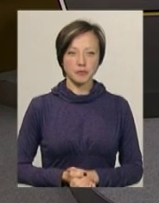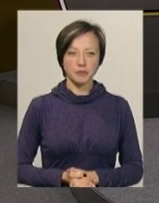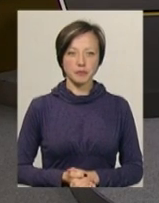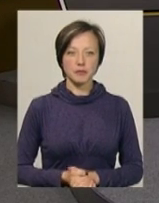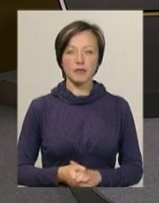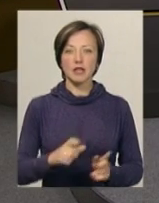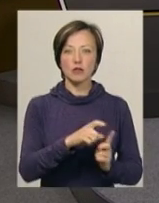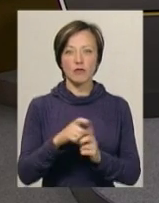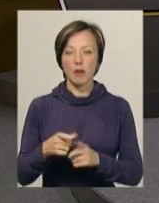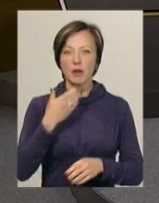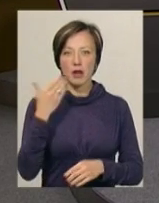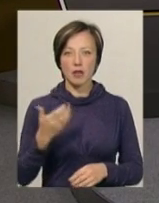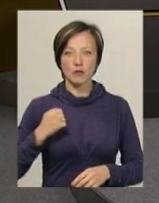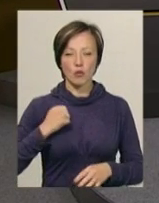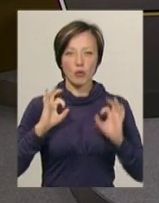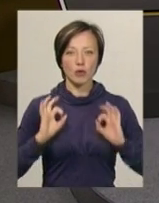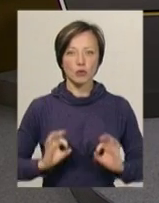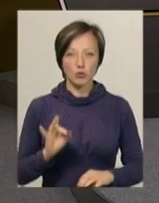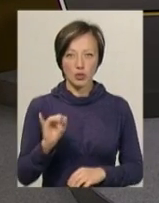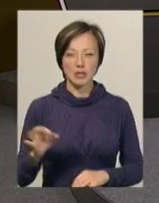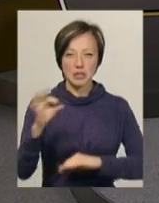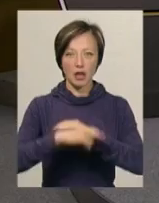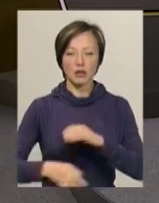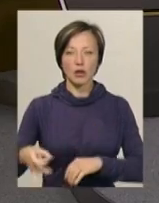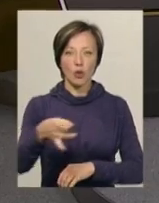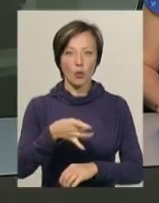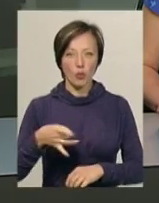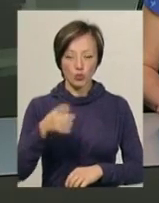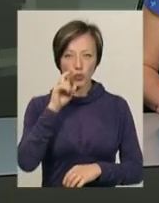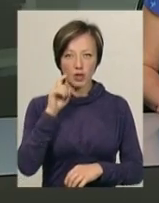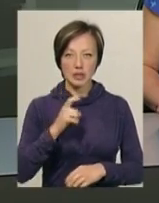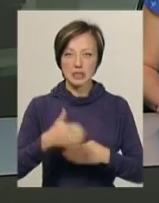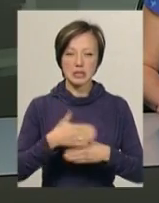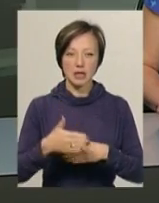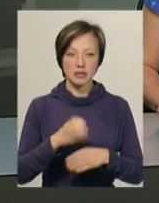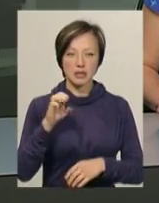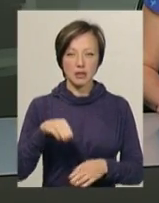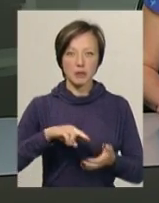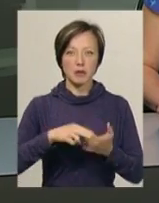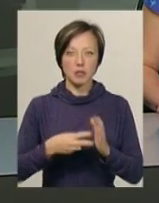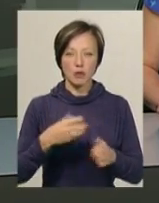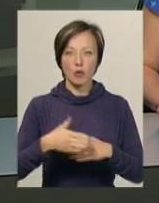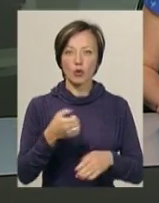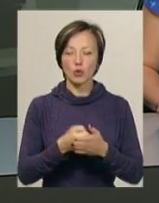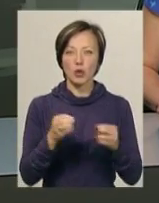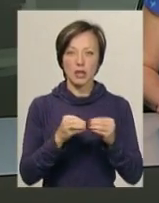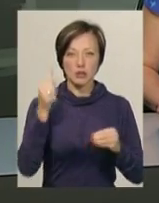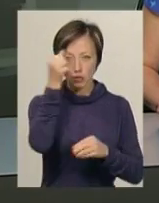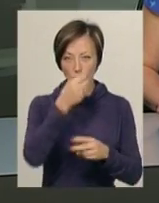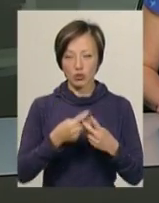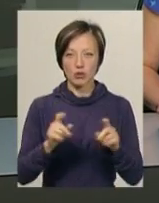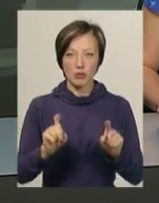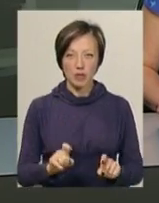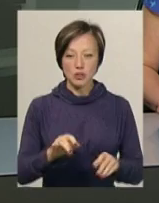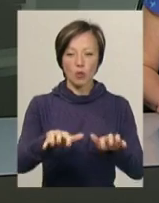За словами речниці військової прокуратури Західного регіону України Юлії Галущак, санкція статті передбачає покарання до 10 років позбавлення